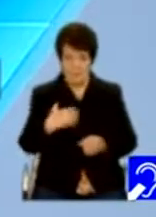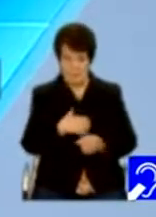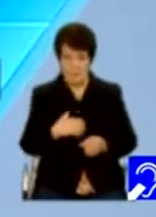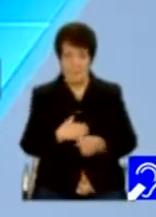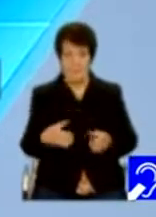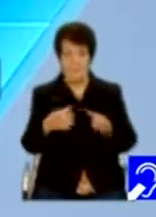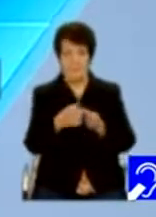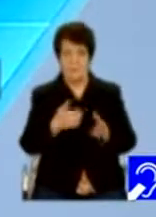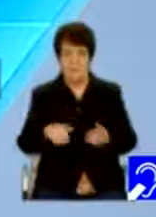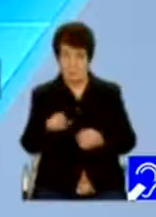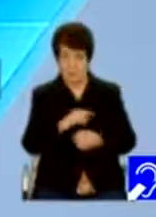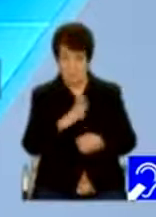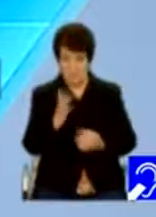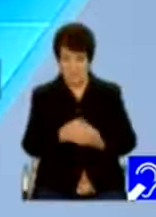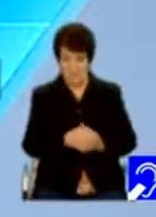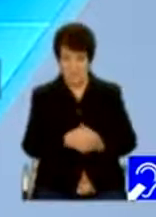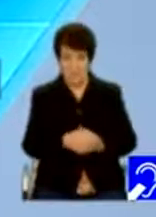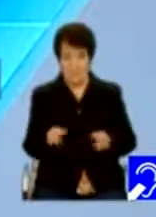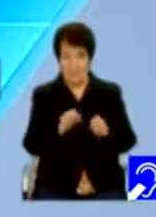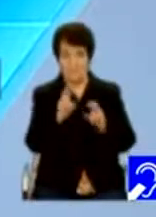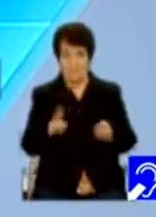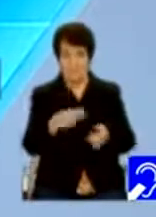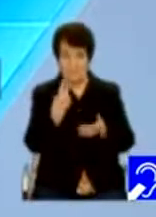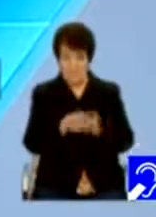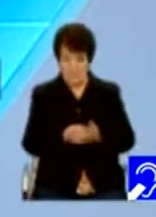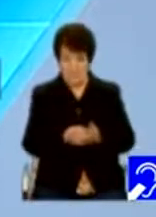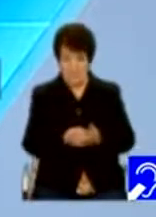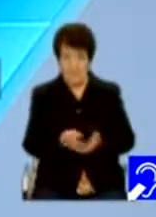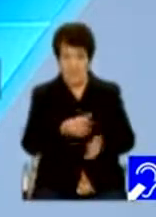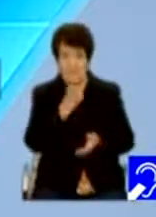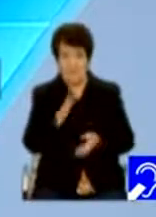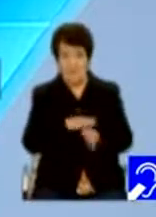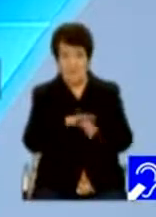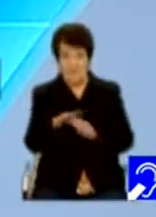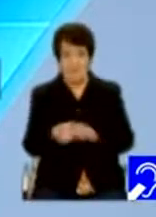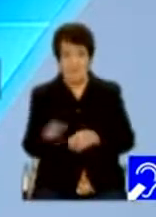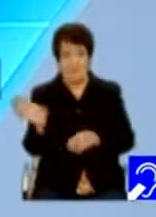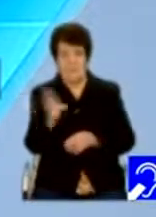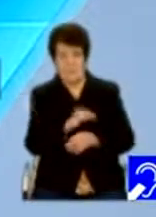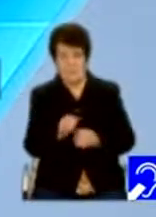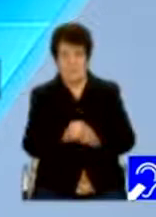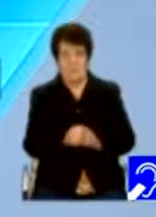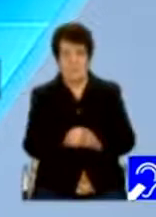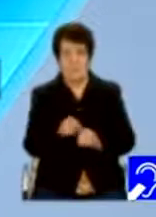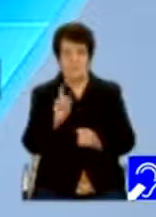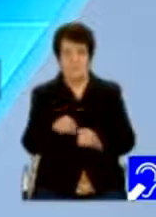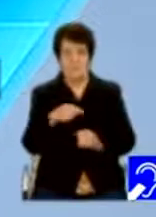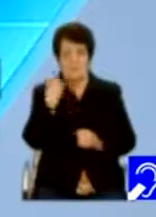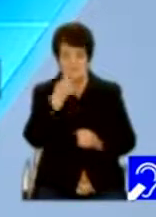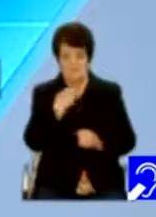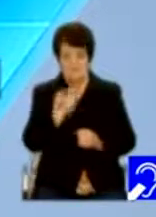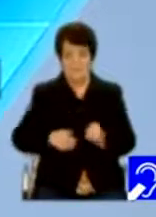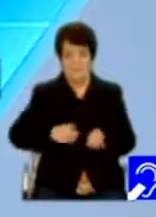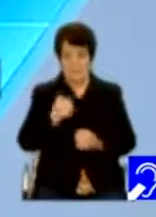la partidul nostru și-au reconfirmat profesionalismul, o să facă față tuturor provocărilor, pentru că sunt persoane